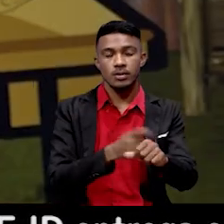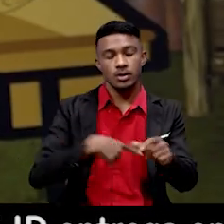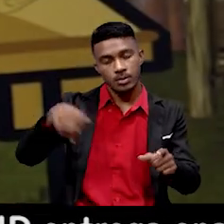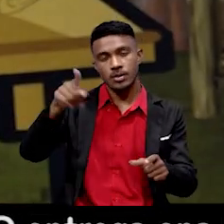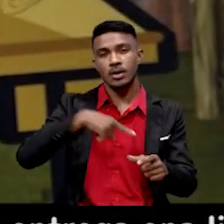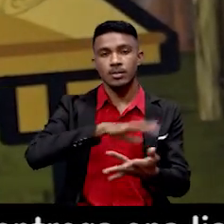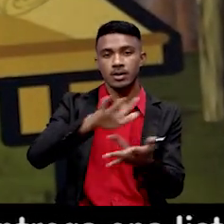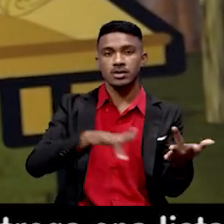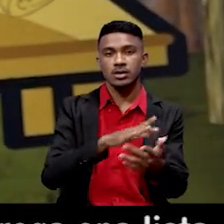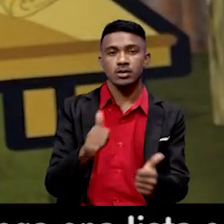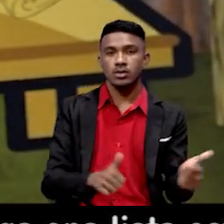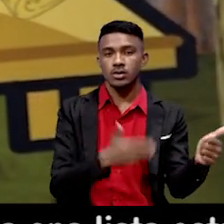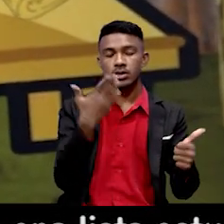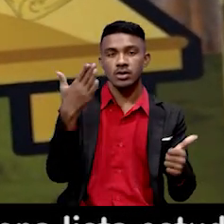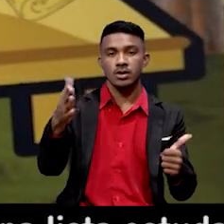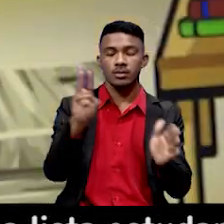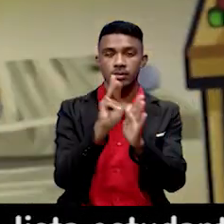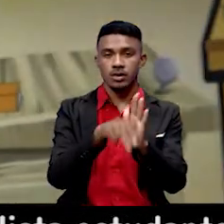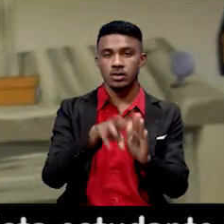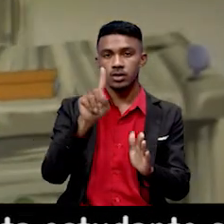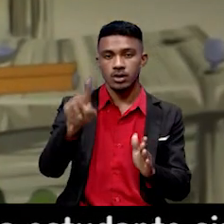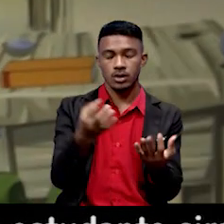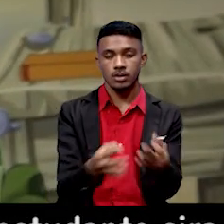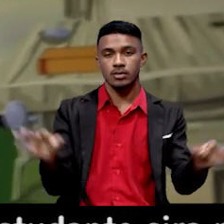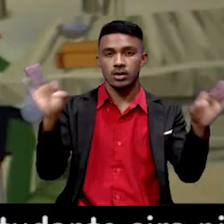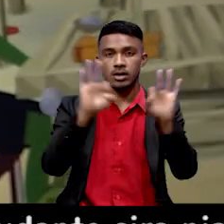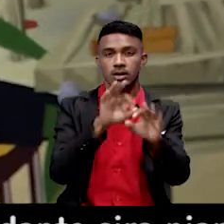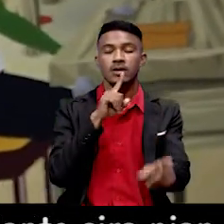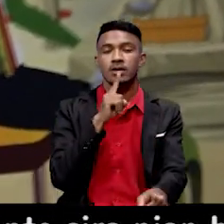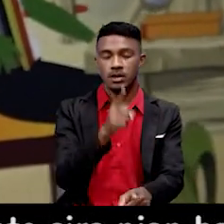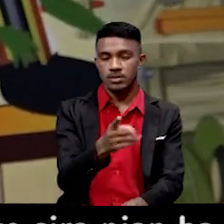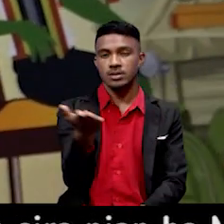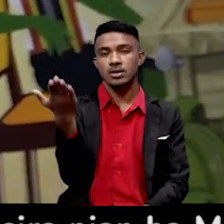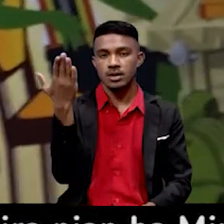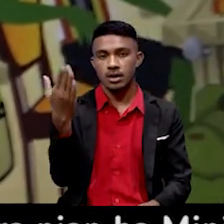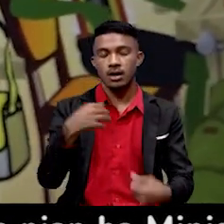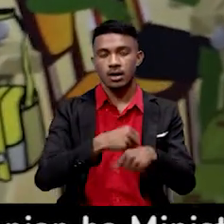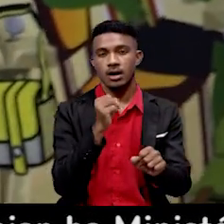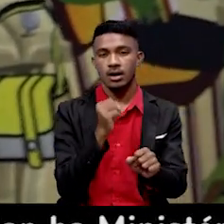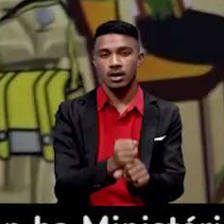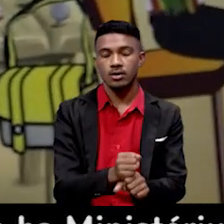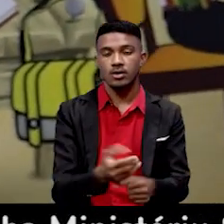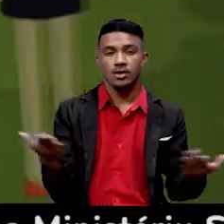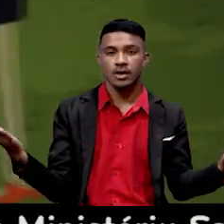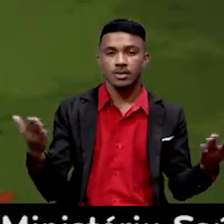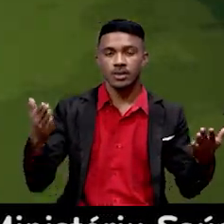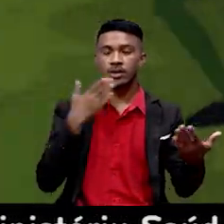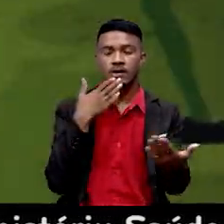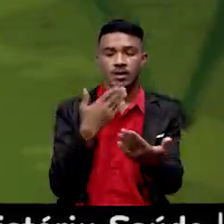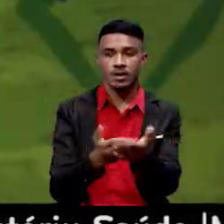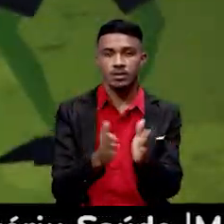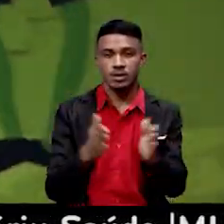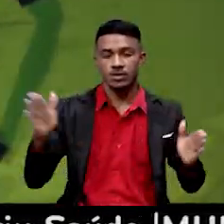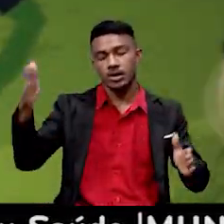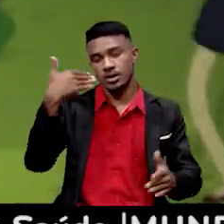tuir nia minutu ida det importante tebes bania ho di krianetik buat rumah nebe ihe benefisi bot bani